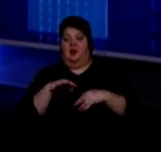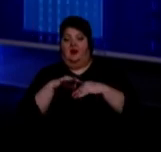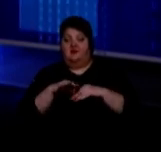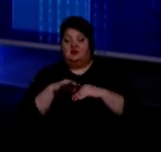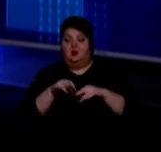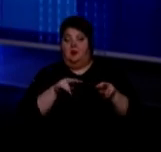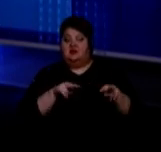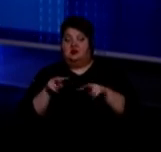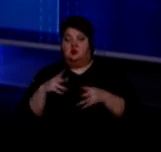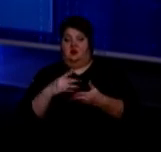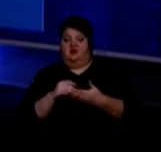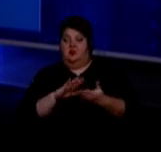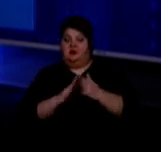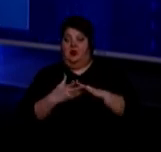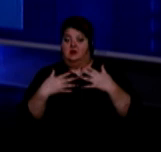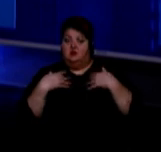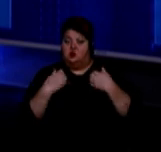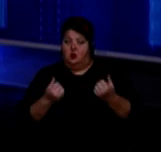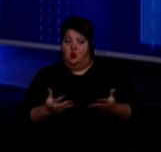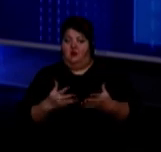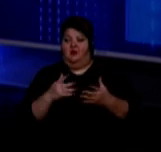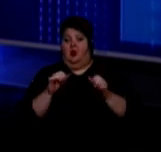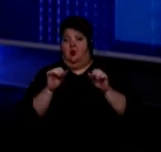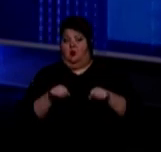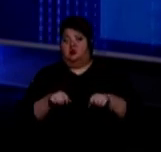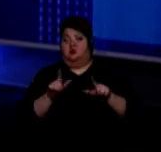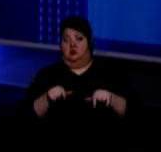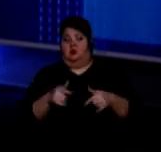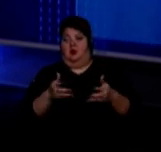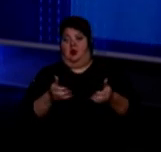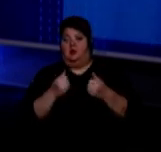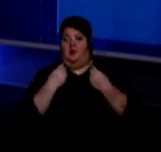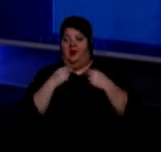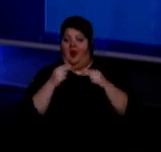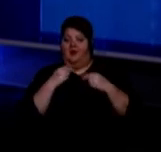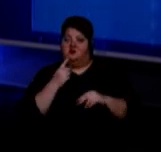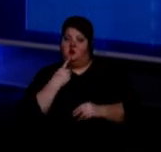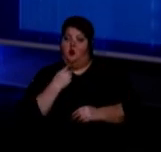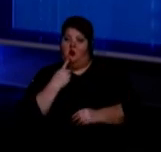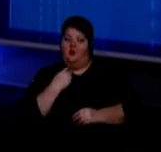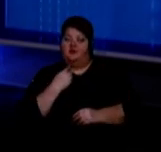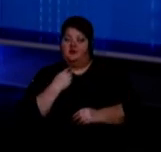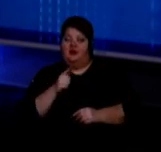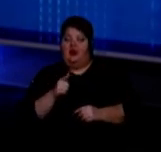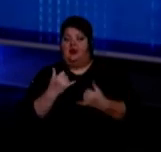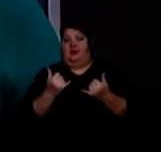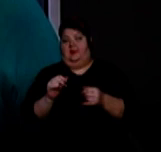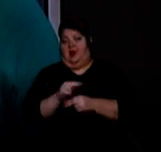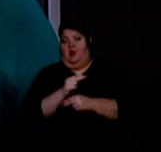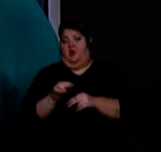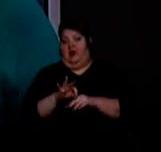своїм станом здоров'я. І, в принципі, ми ж тоді отримуємо якісний компонент крові, який йде на лікування